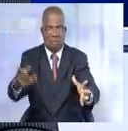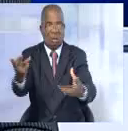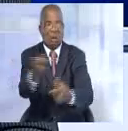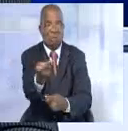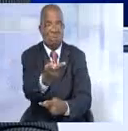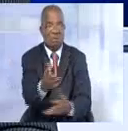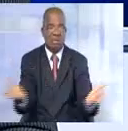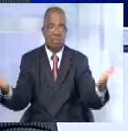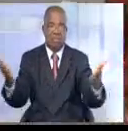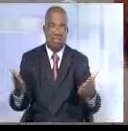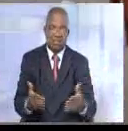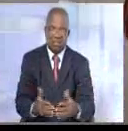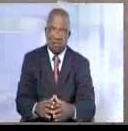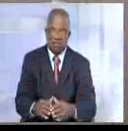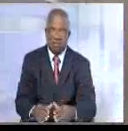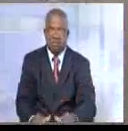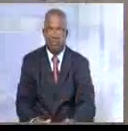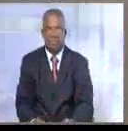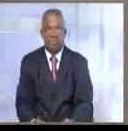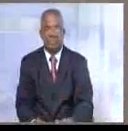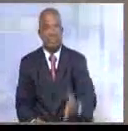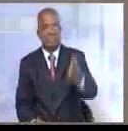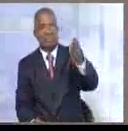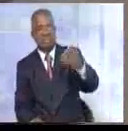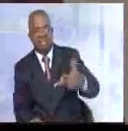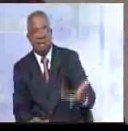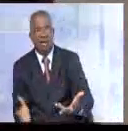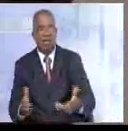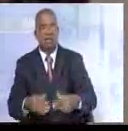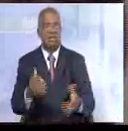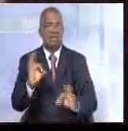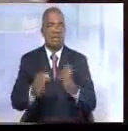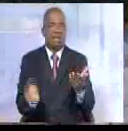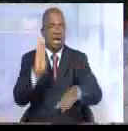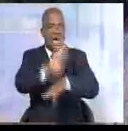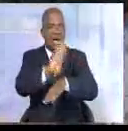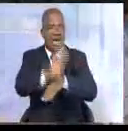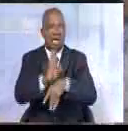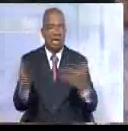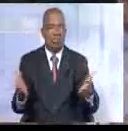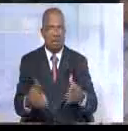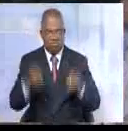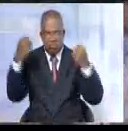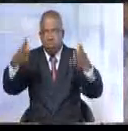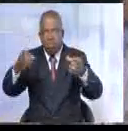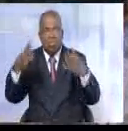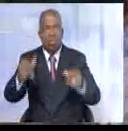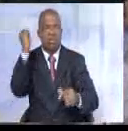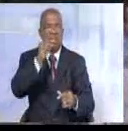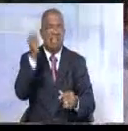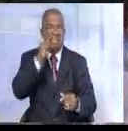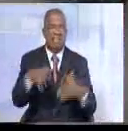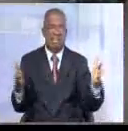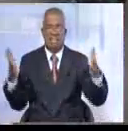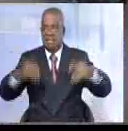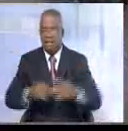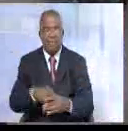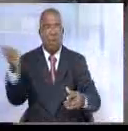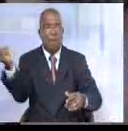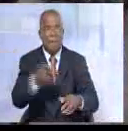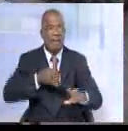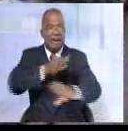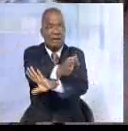Larsen, RTI Boaké. 731 cas de viol en 2012 en Côte d'Ivoire, d'après des experts nationaux et